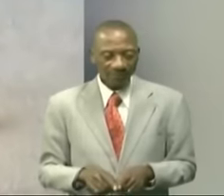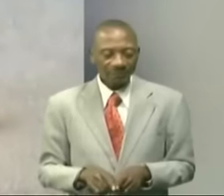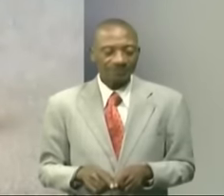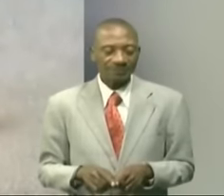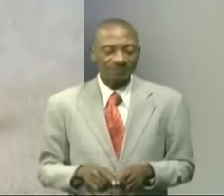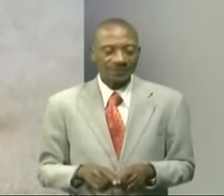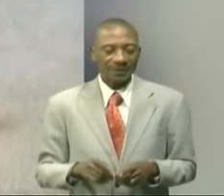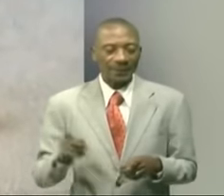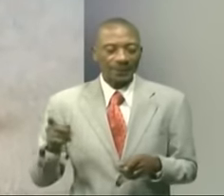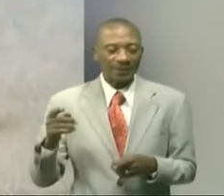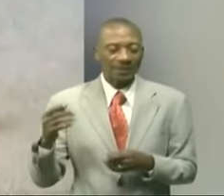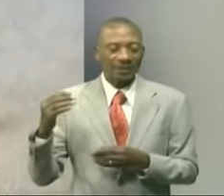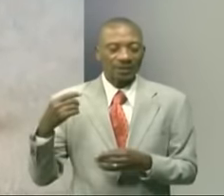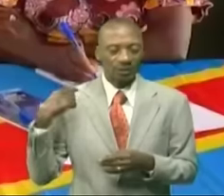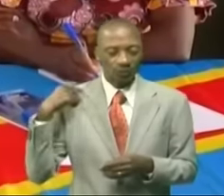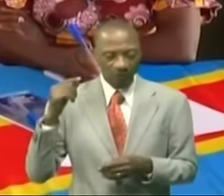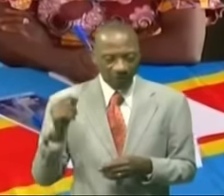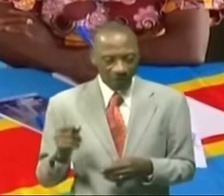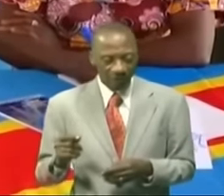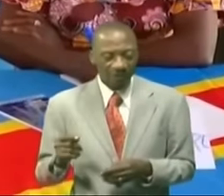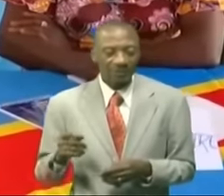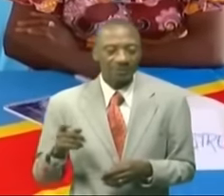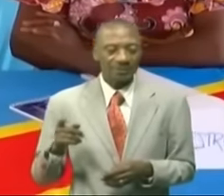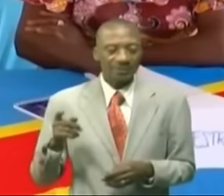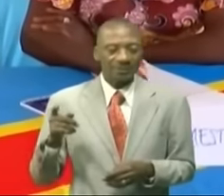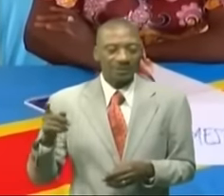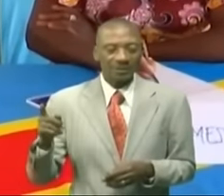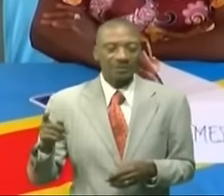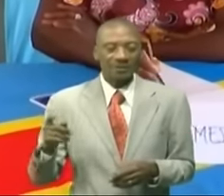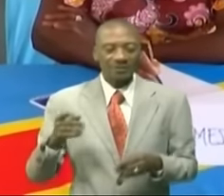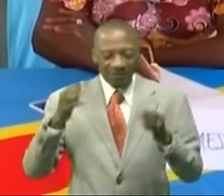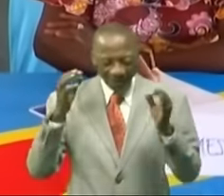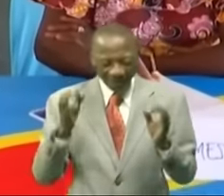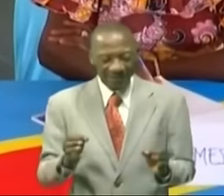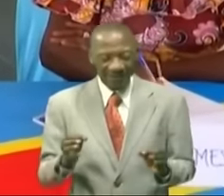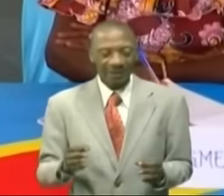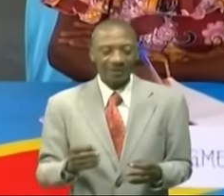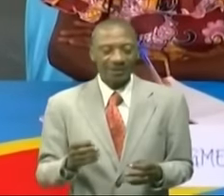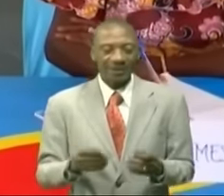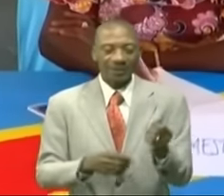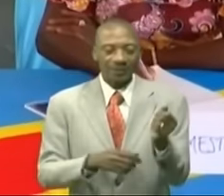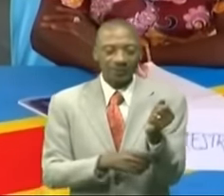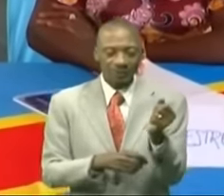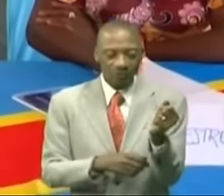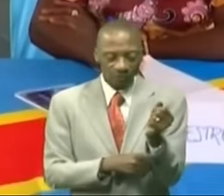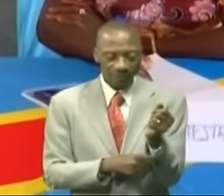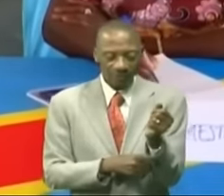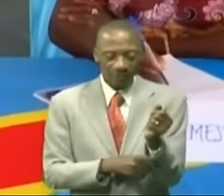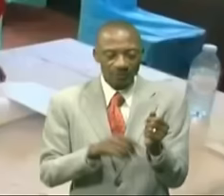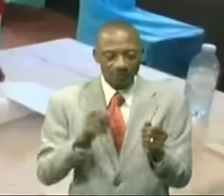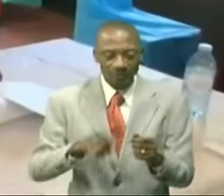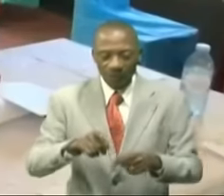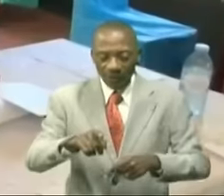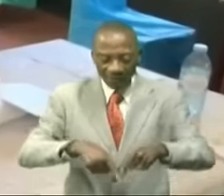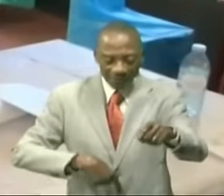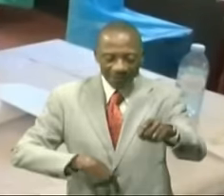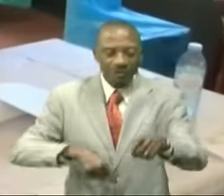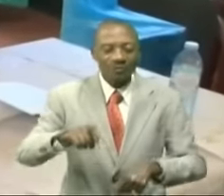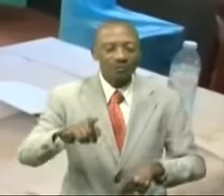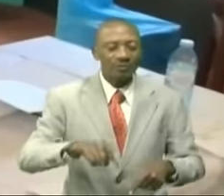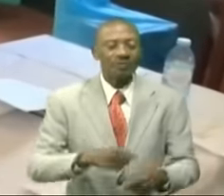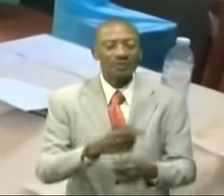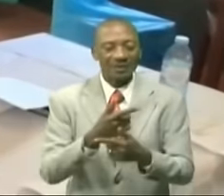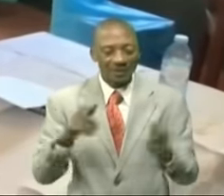sécurité dénoncent toutes les barrières illégales, militaires et policières, érigées